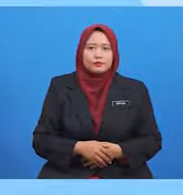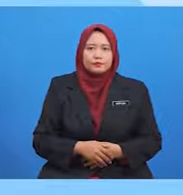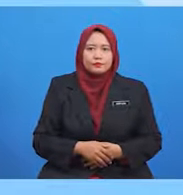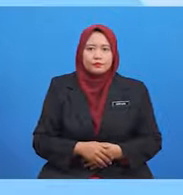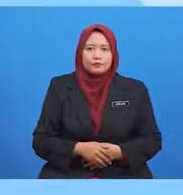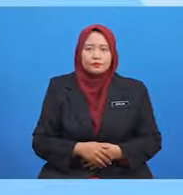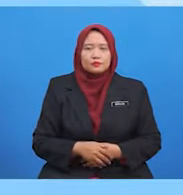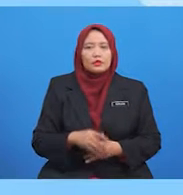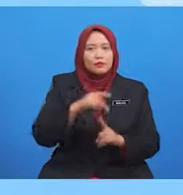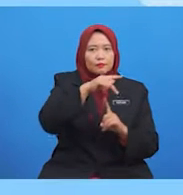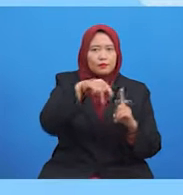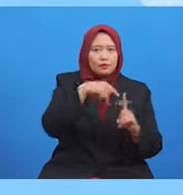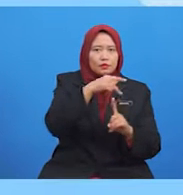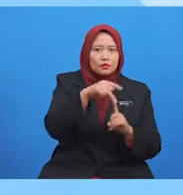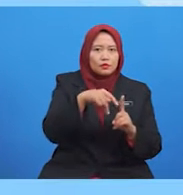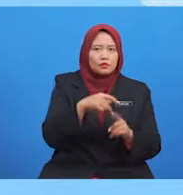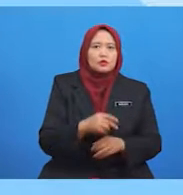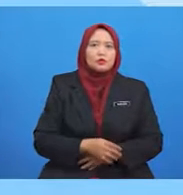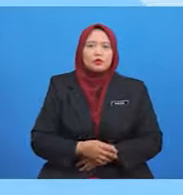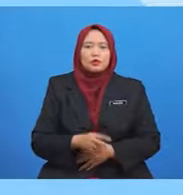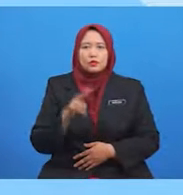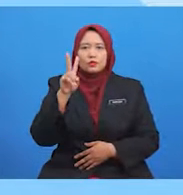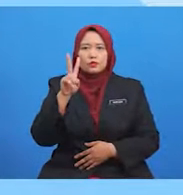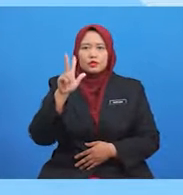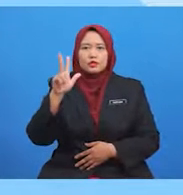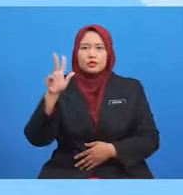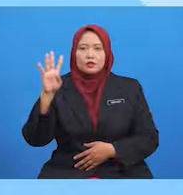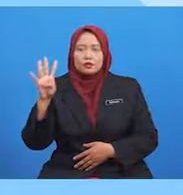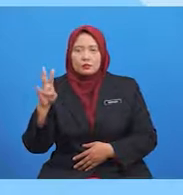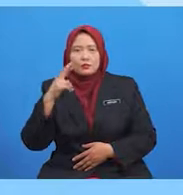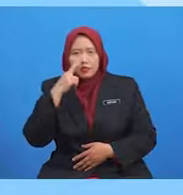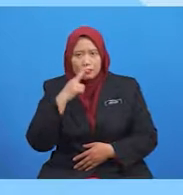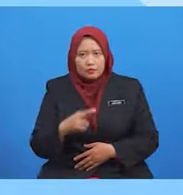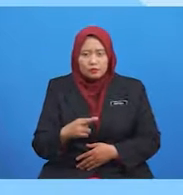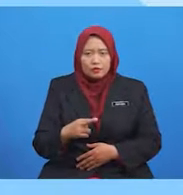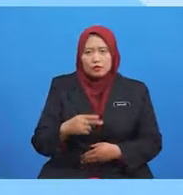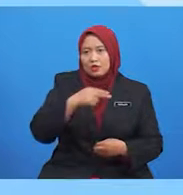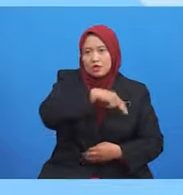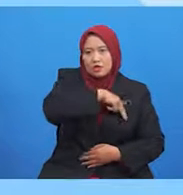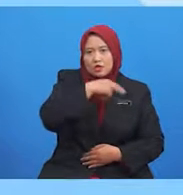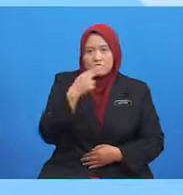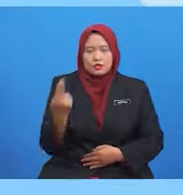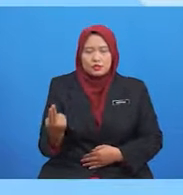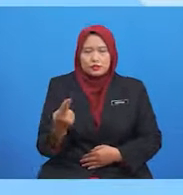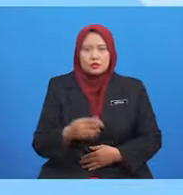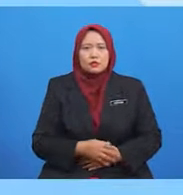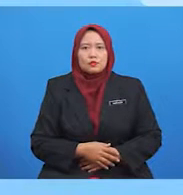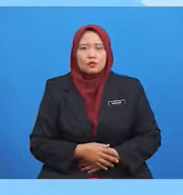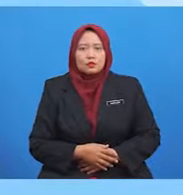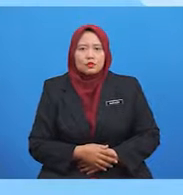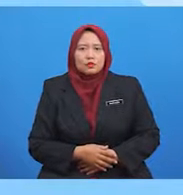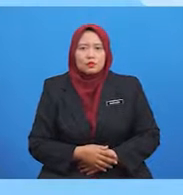Seterusnya, apabila thorium-234 mengalami perebutan, hasil perebutannya adalah